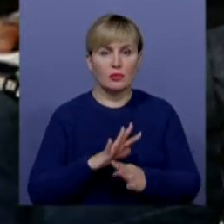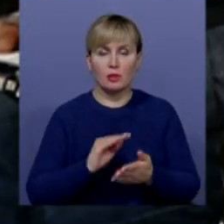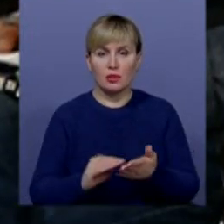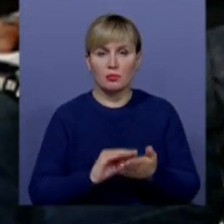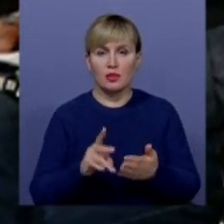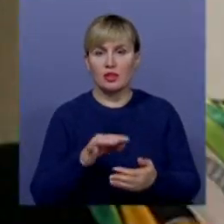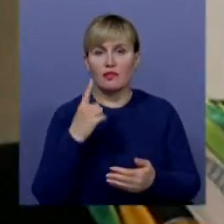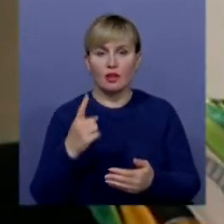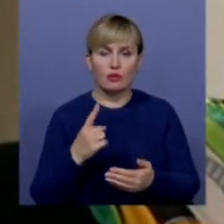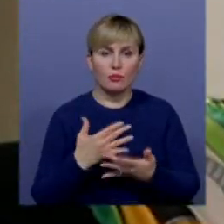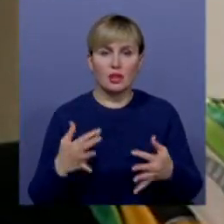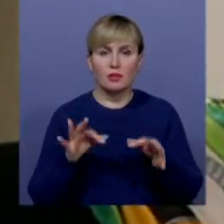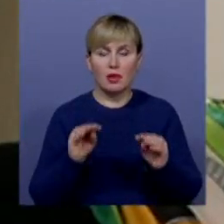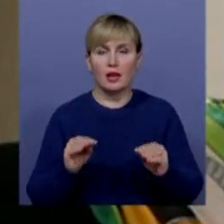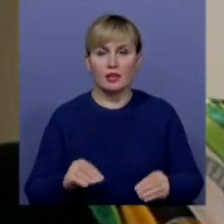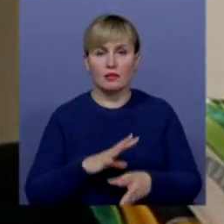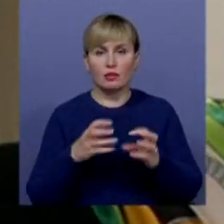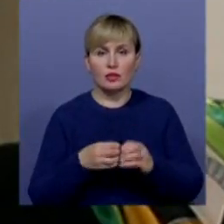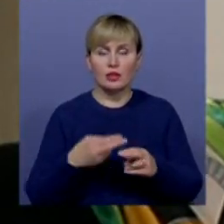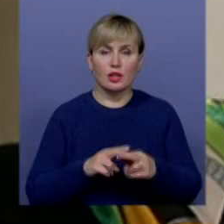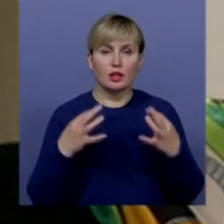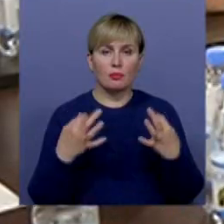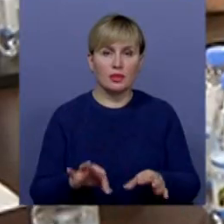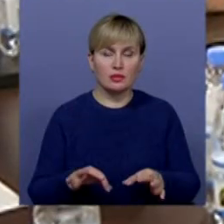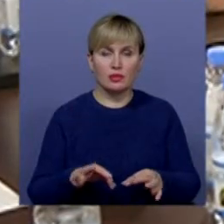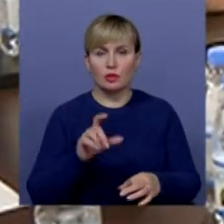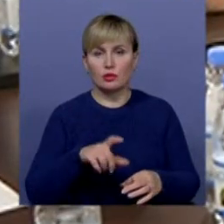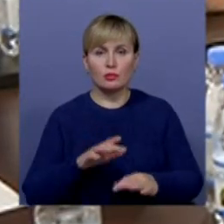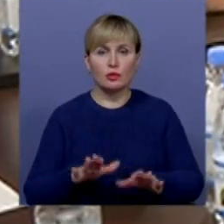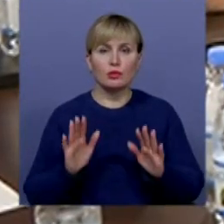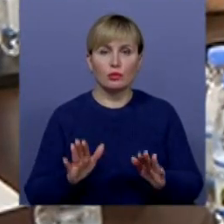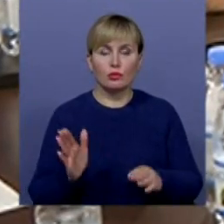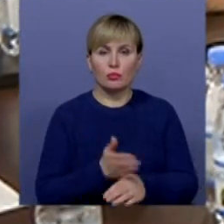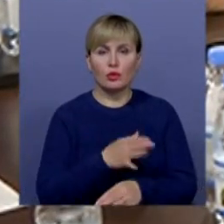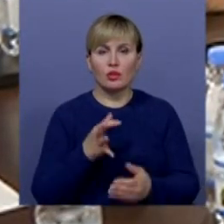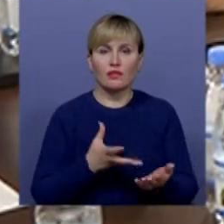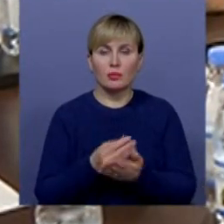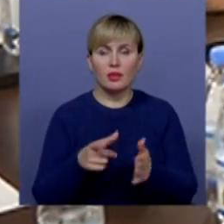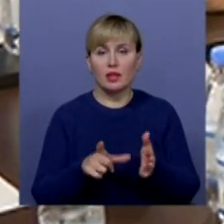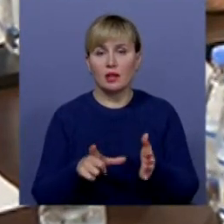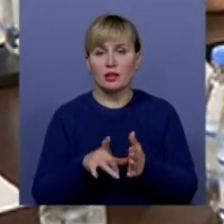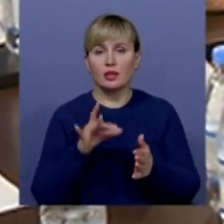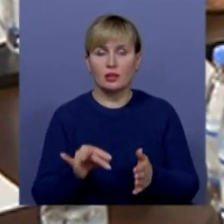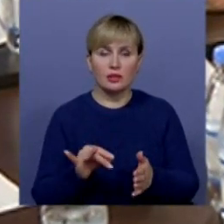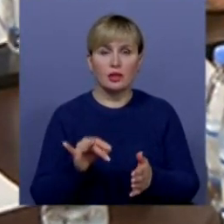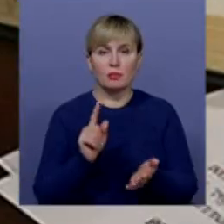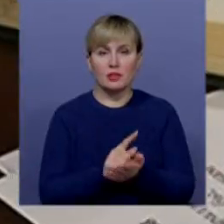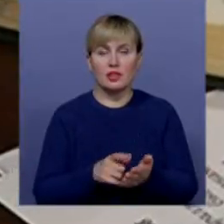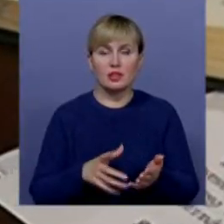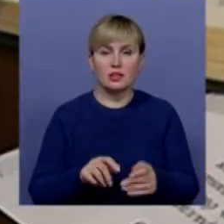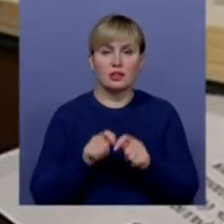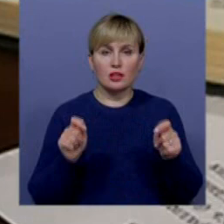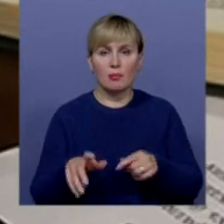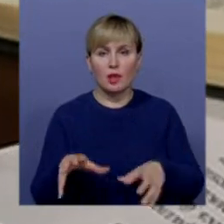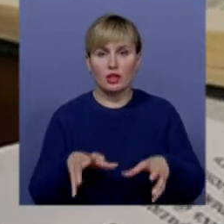ни в одном правовом акте. В результате это позволяет посредникам не только уклоняться от выплаты налогов, но и беспрепятственно создавать